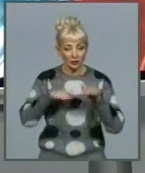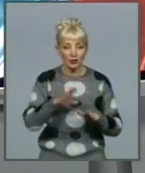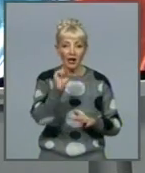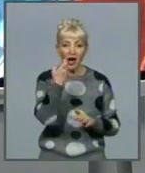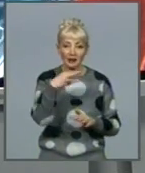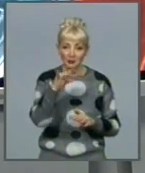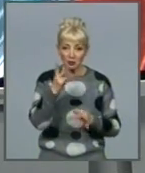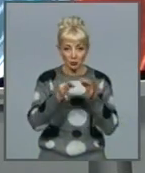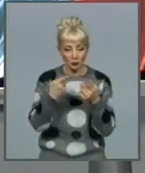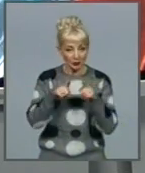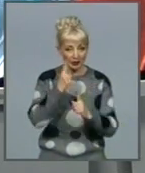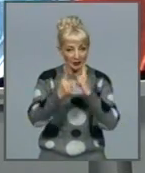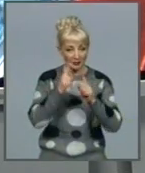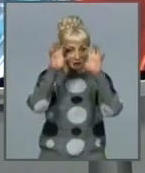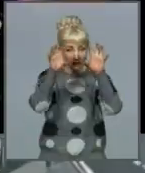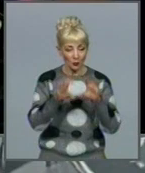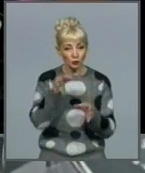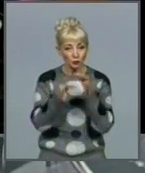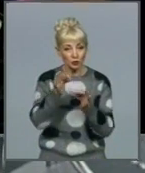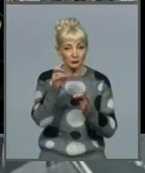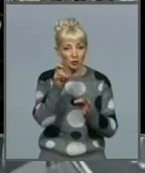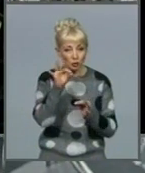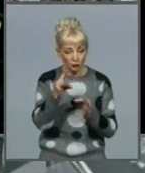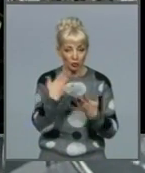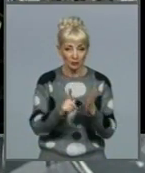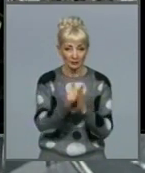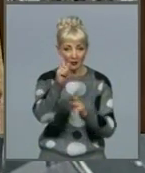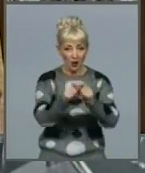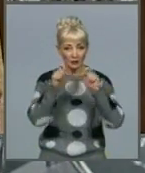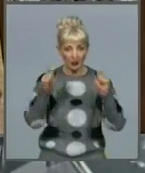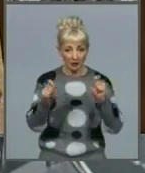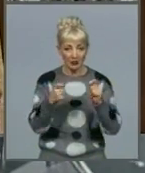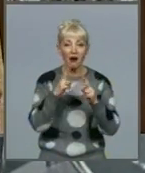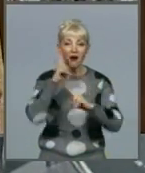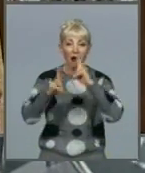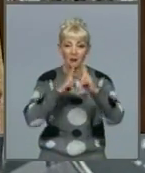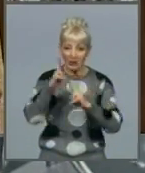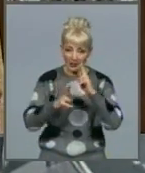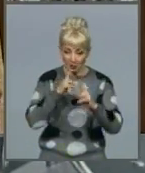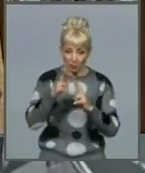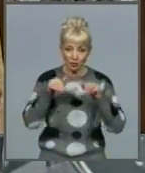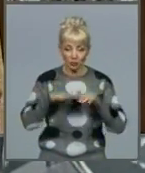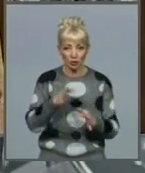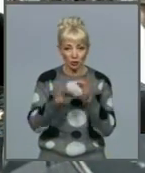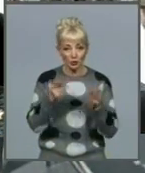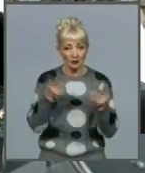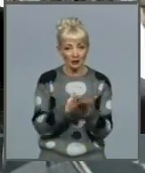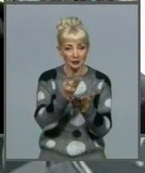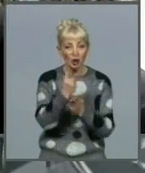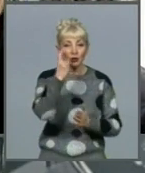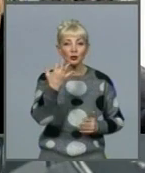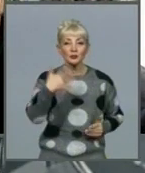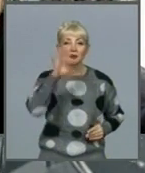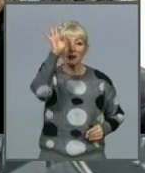закону про судовий збір набули чинності. Так, за подання апеляційної скарги на рішення суду доведеться сплатити 150% ставки